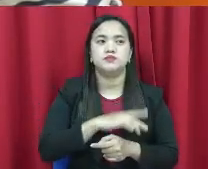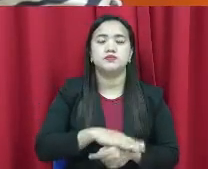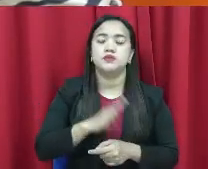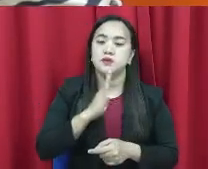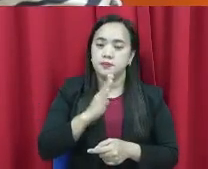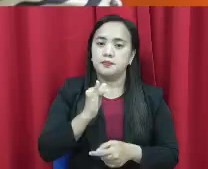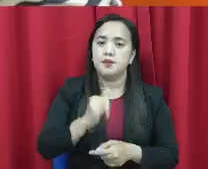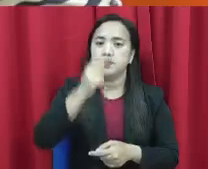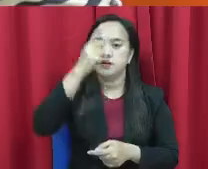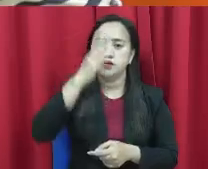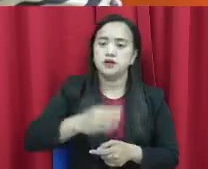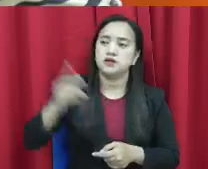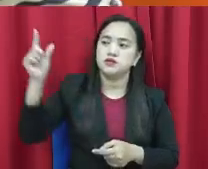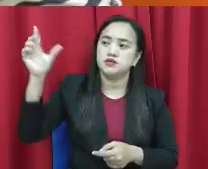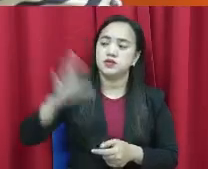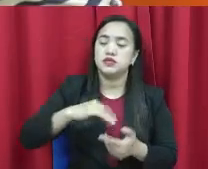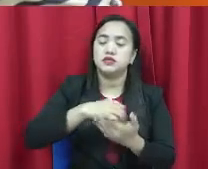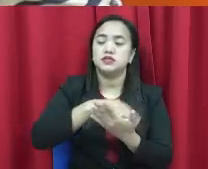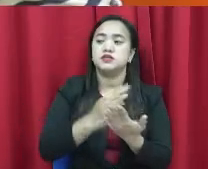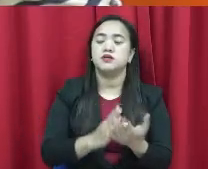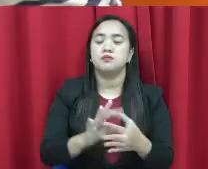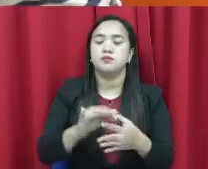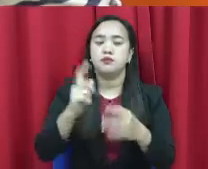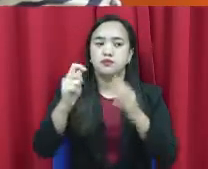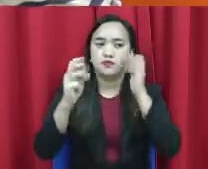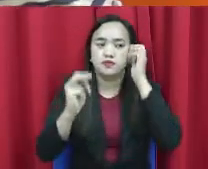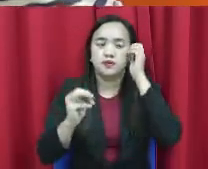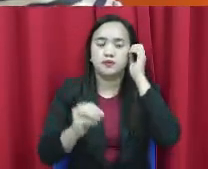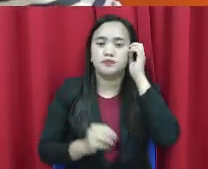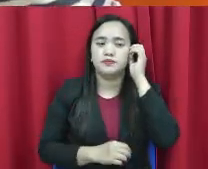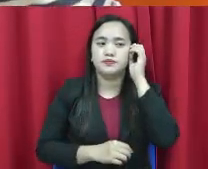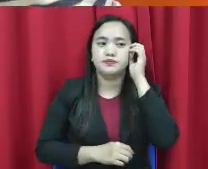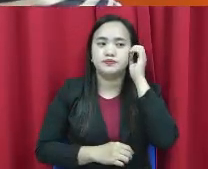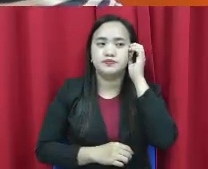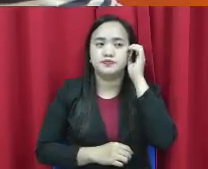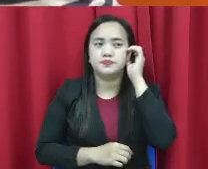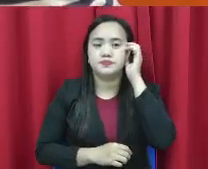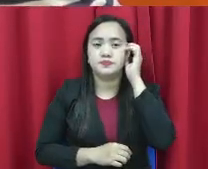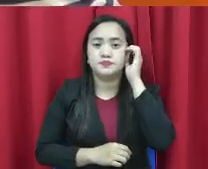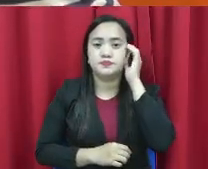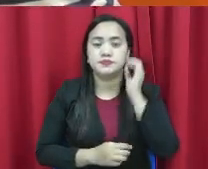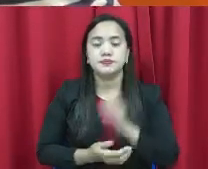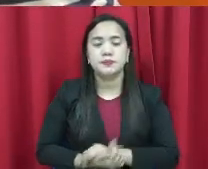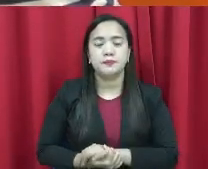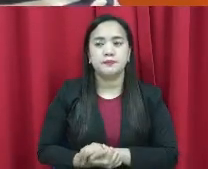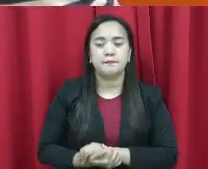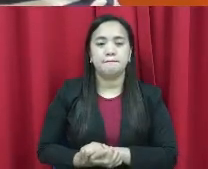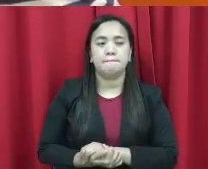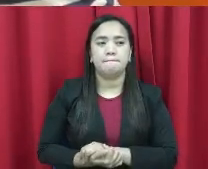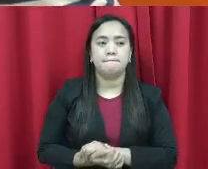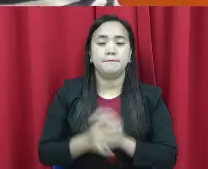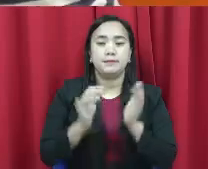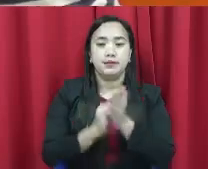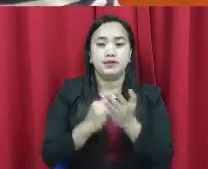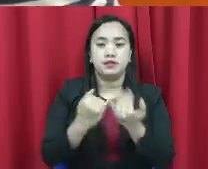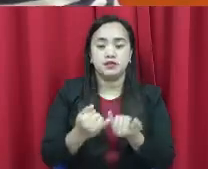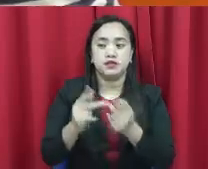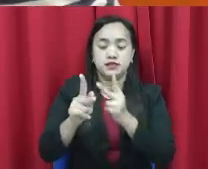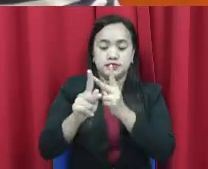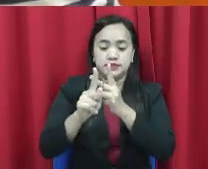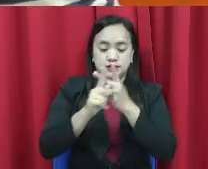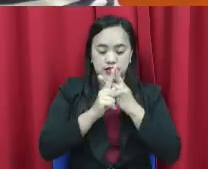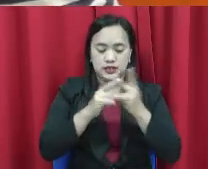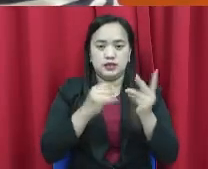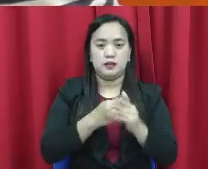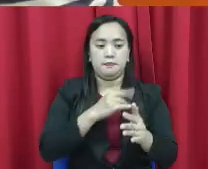the grace of God some of them na siya pong ishe-share ko ngayon ay talagang ah ay tinake ko personally